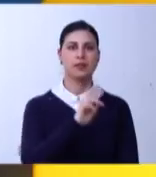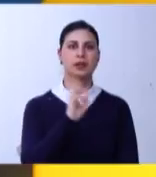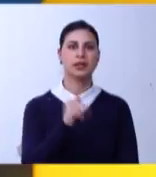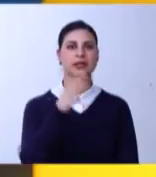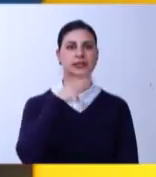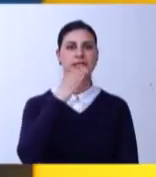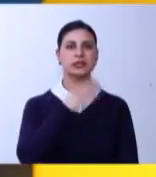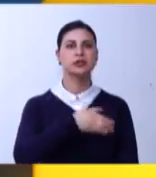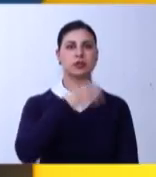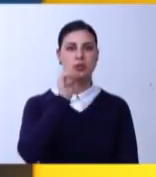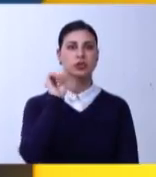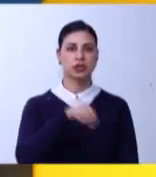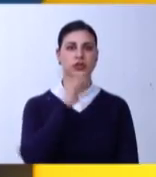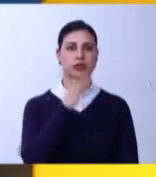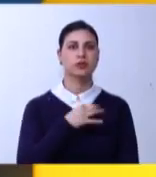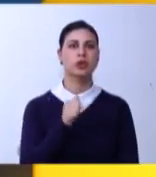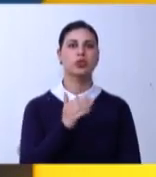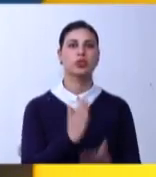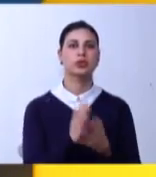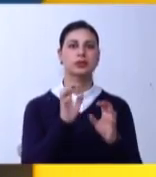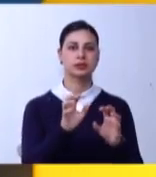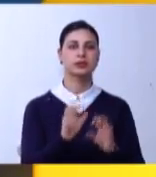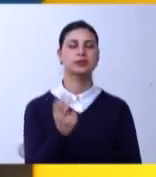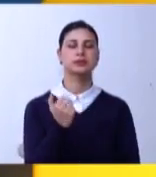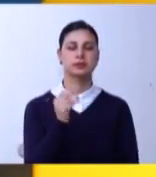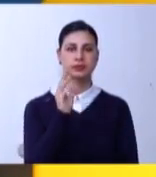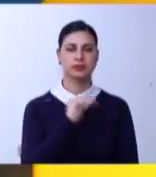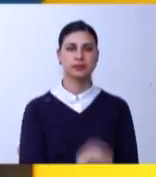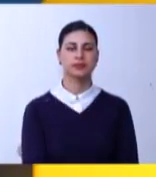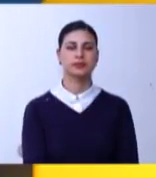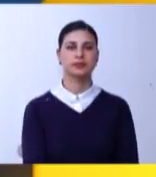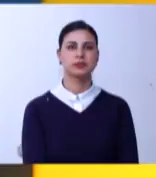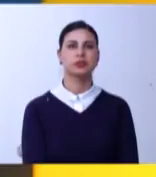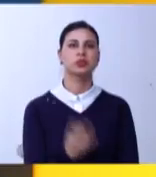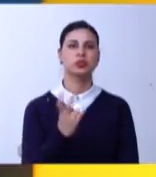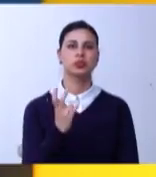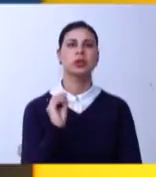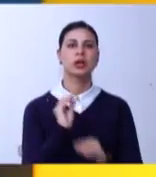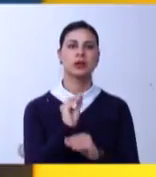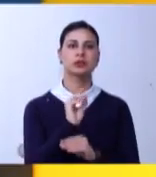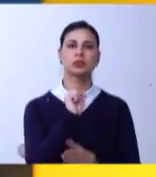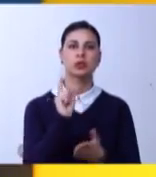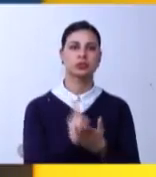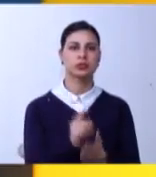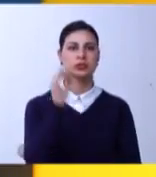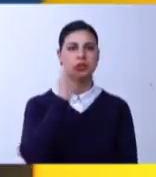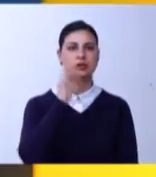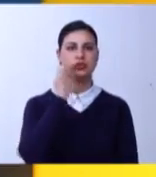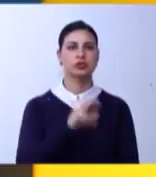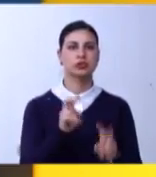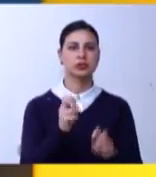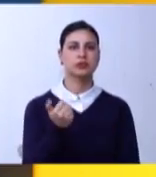და წყლის მოხმარება შეგიძლიათ გითხრათ როგორია წესი? როგორ არა, როგორ არა. უნდა გავზარდოთ აუცილებლად